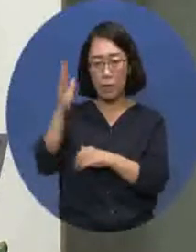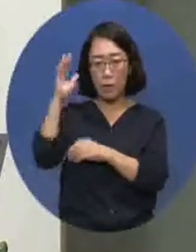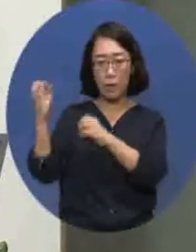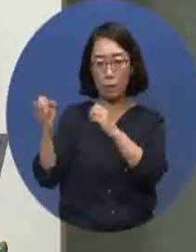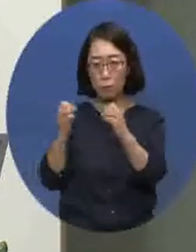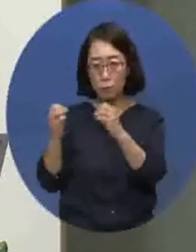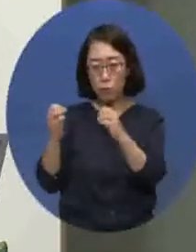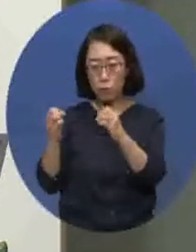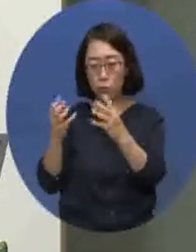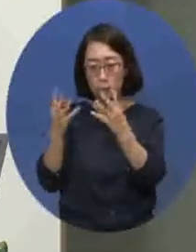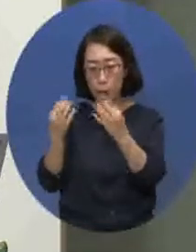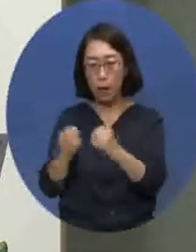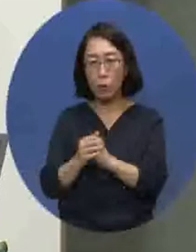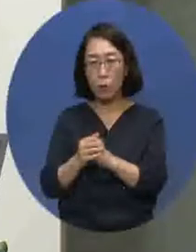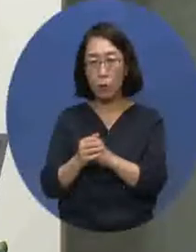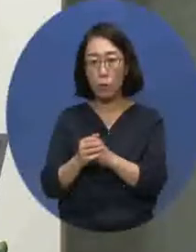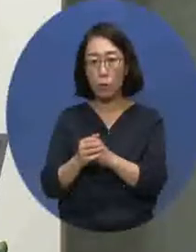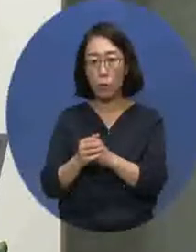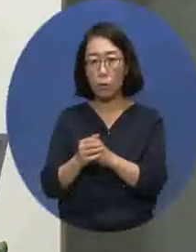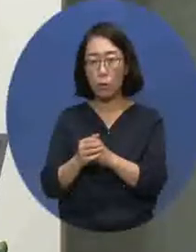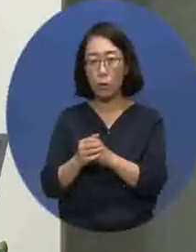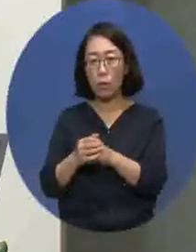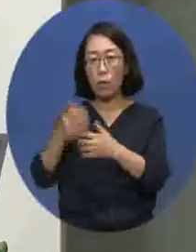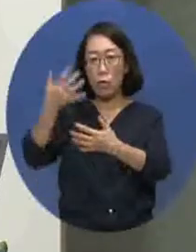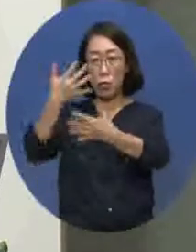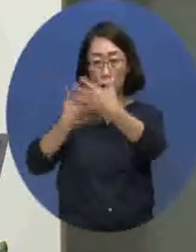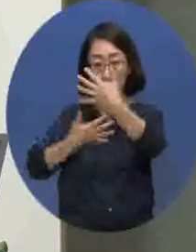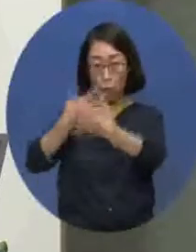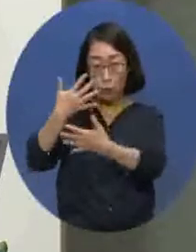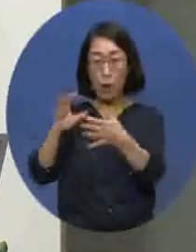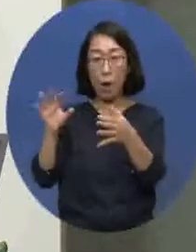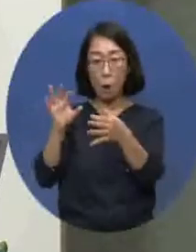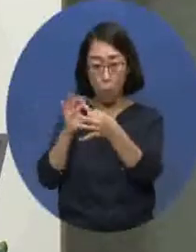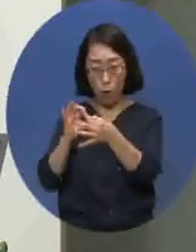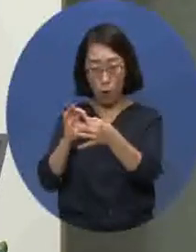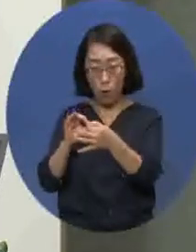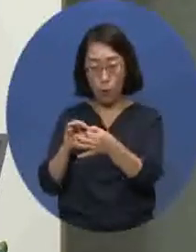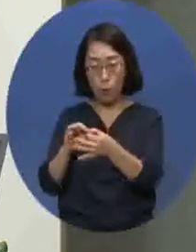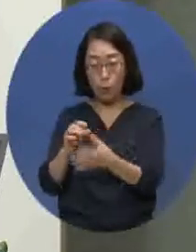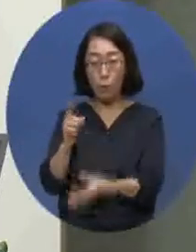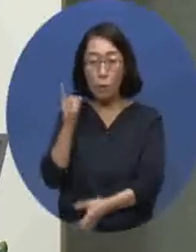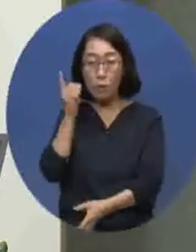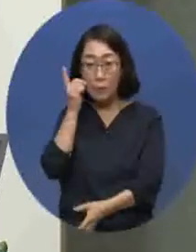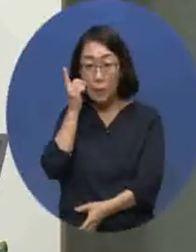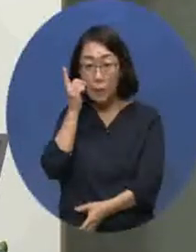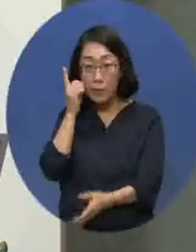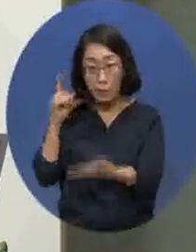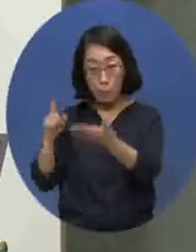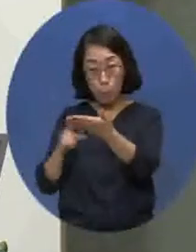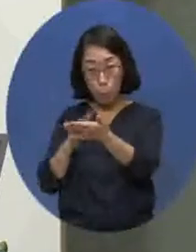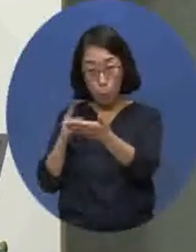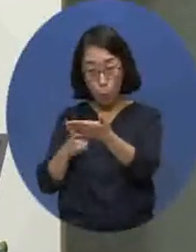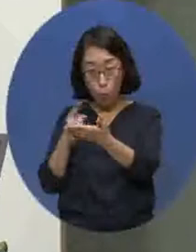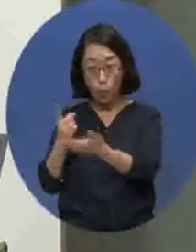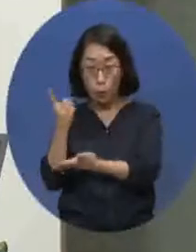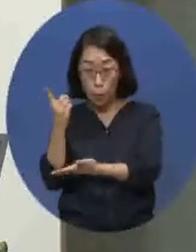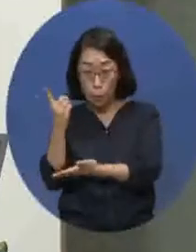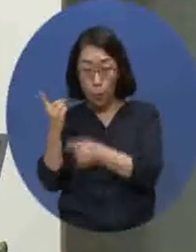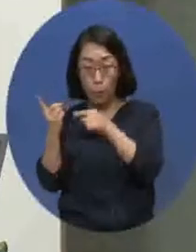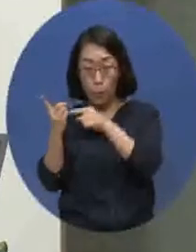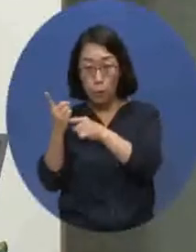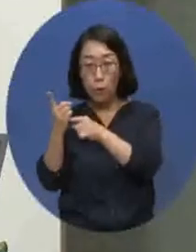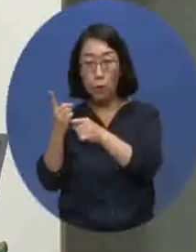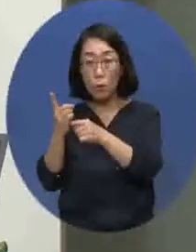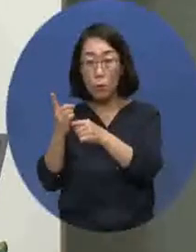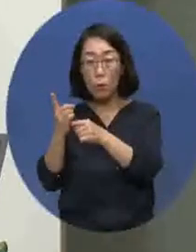4p one's 라는 그런 영상 적인 그리고 스마트폰을 통한 세계 시장에 새로운